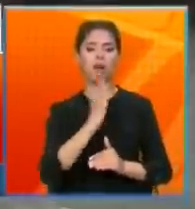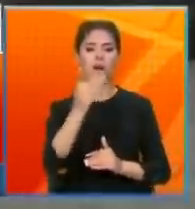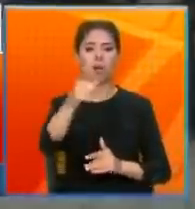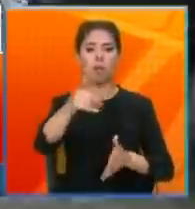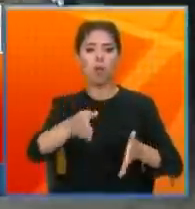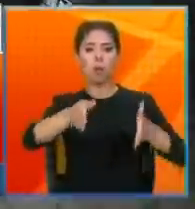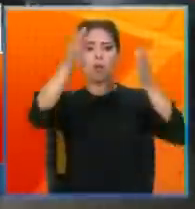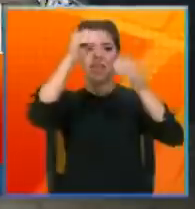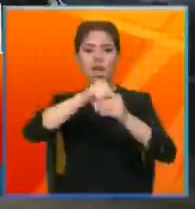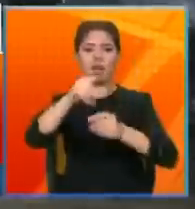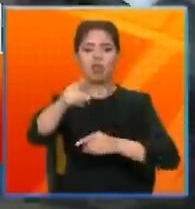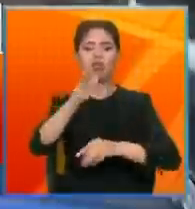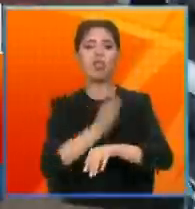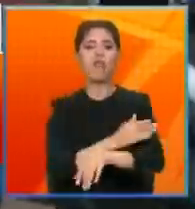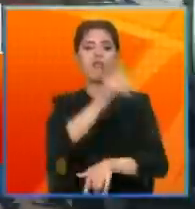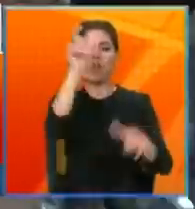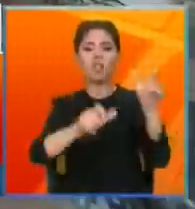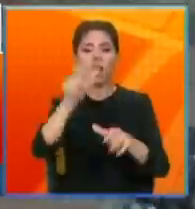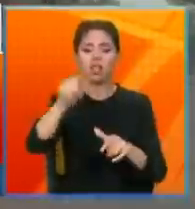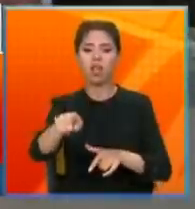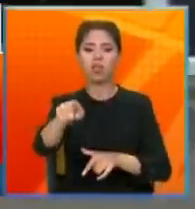Bu binadan da yine vatandaşlar